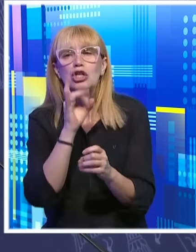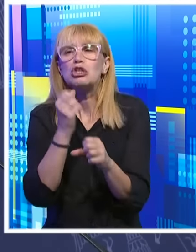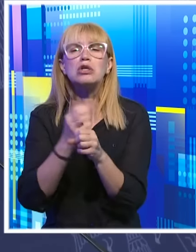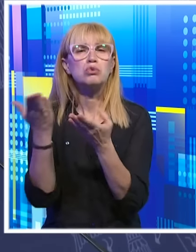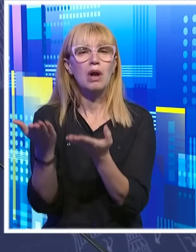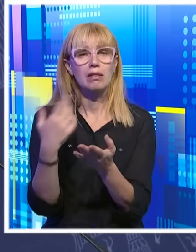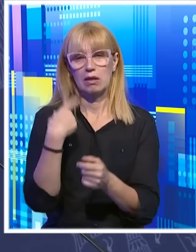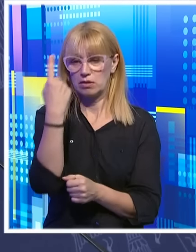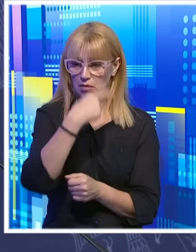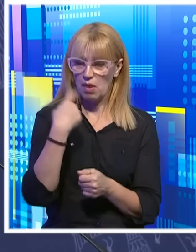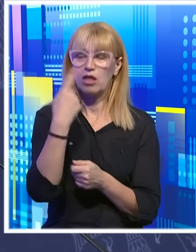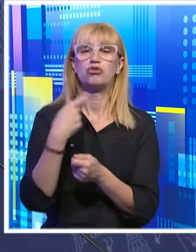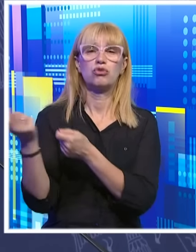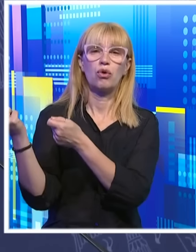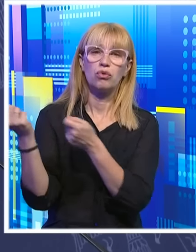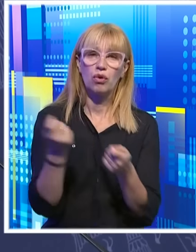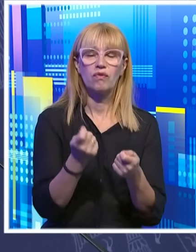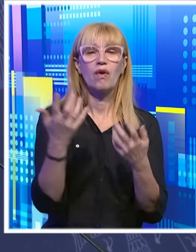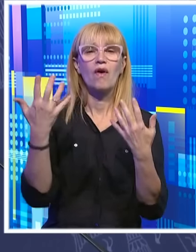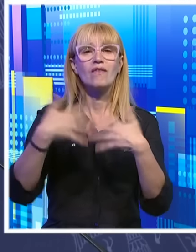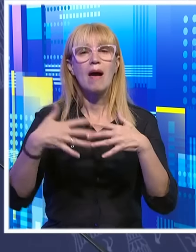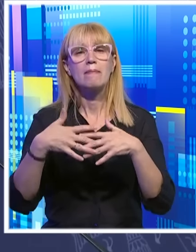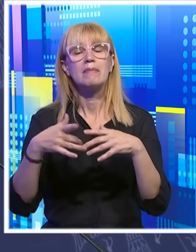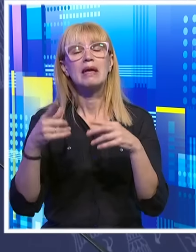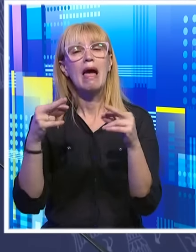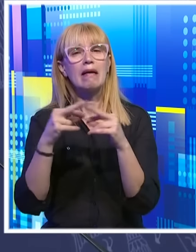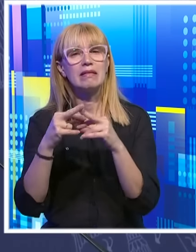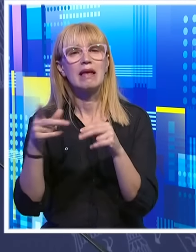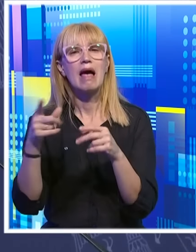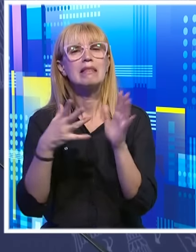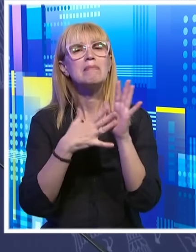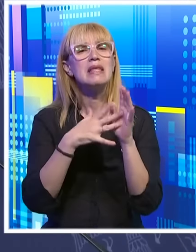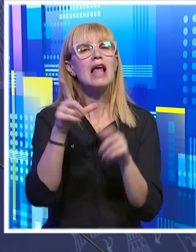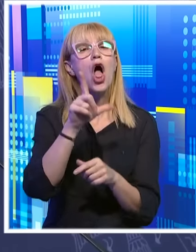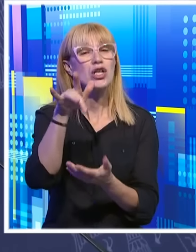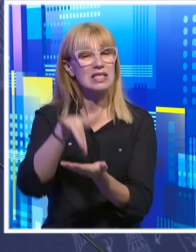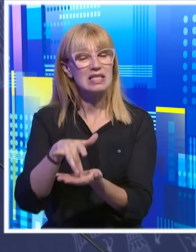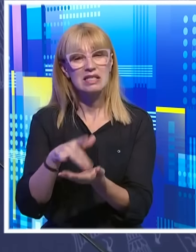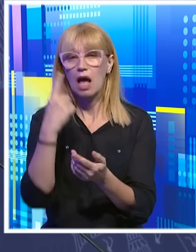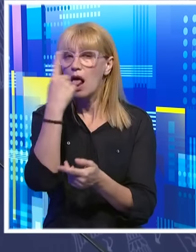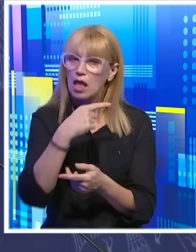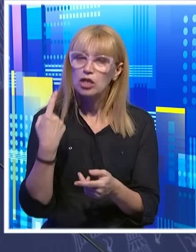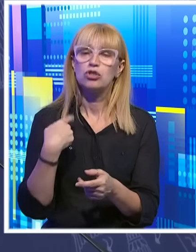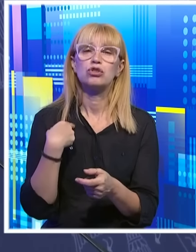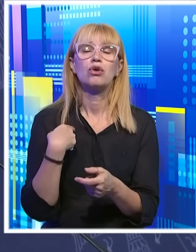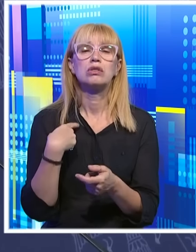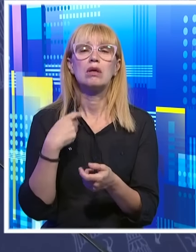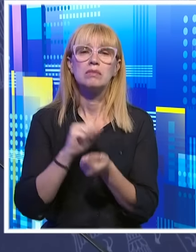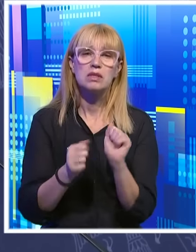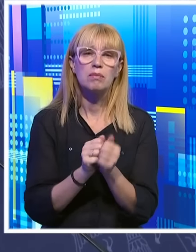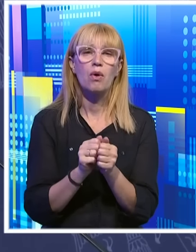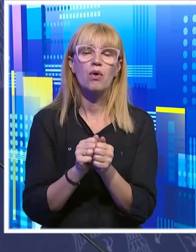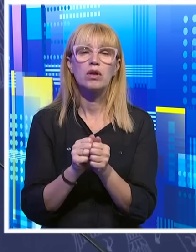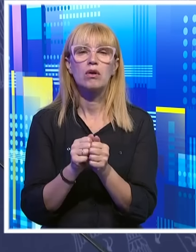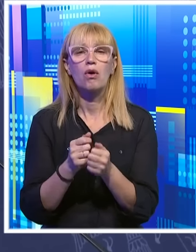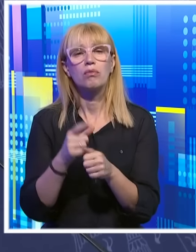sam učestvovao u dovođenju fabrike Adient, fabrike Mint u Loznicu. Lično sam učestvovao u ideji